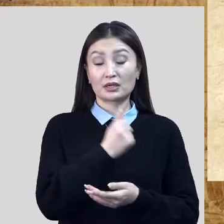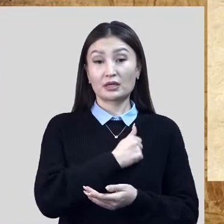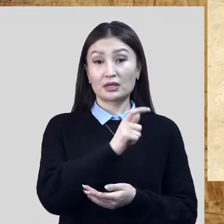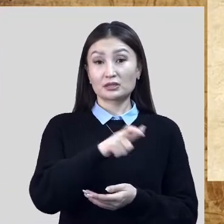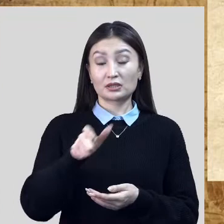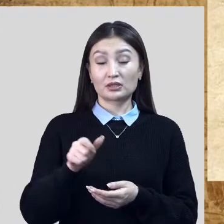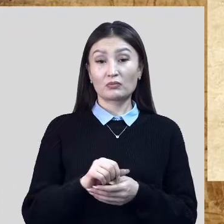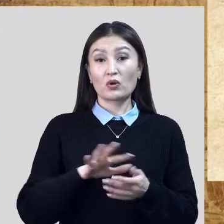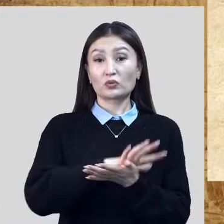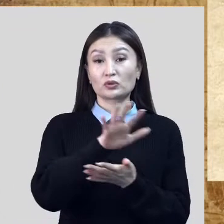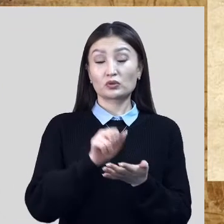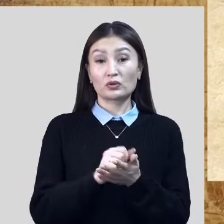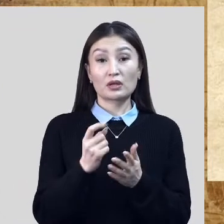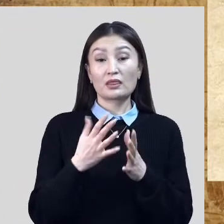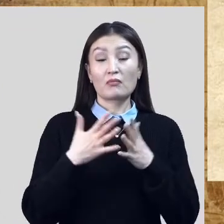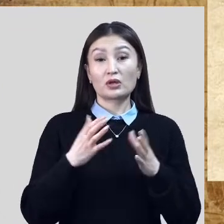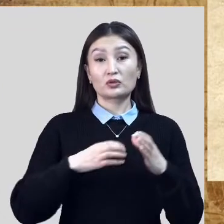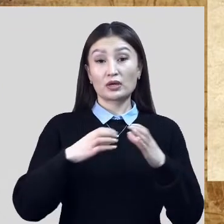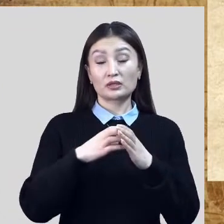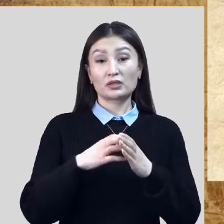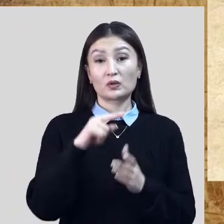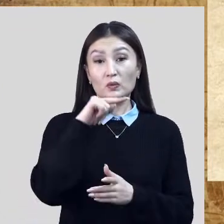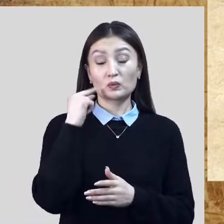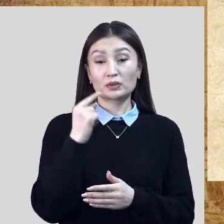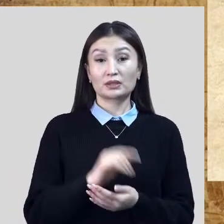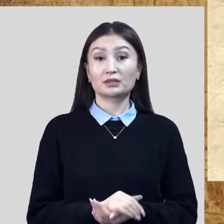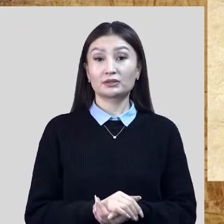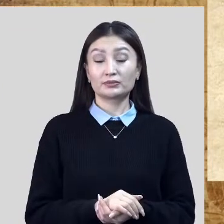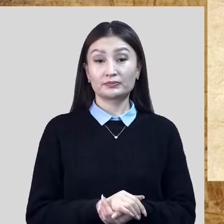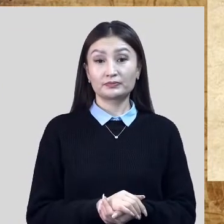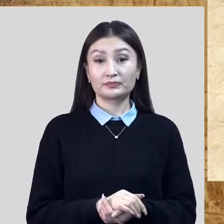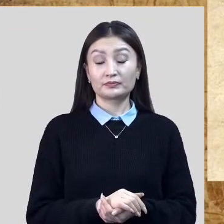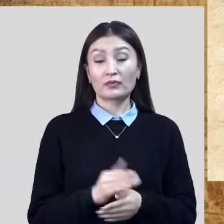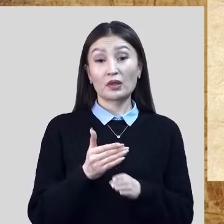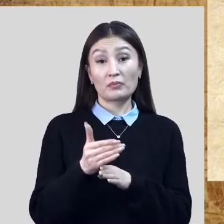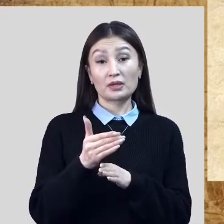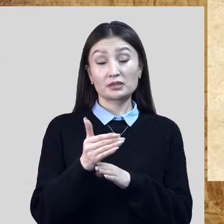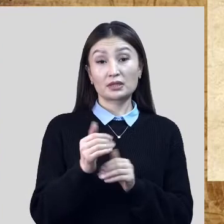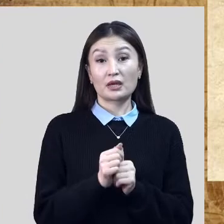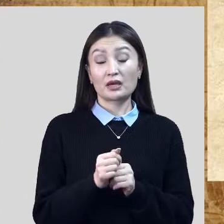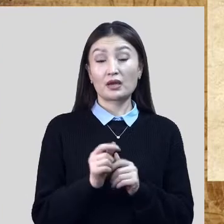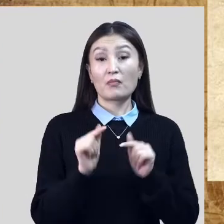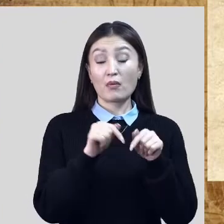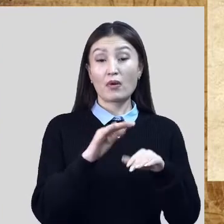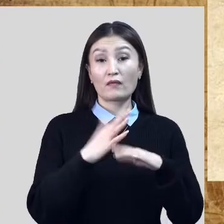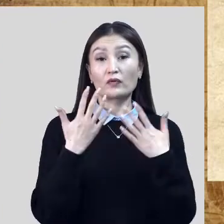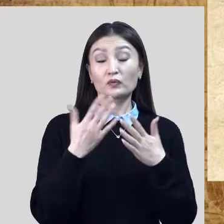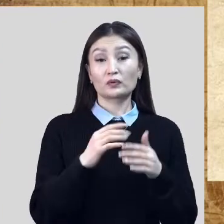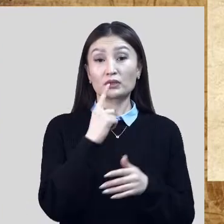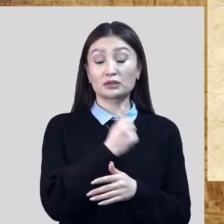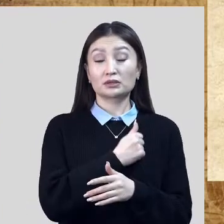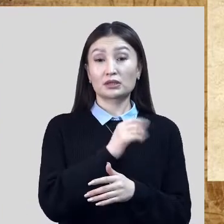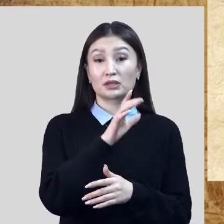Акбалбаном уничтожил небольшой отряд русских пограничников. Позднее, попав в руки солдат, он